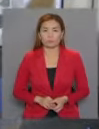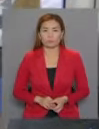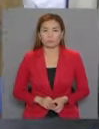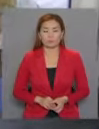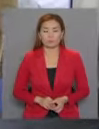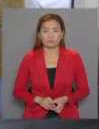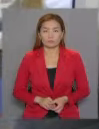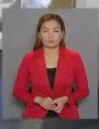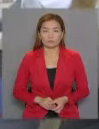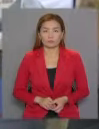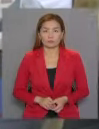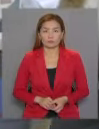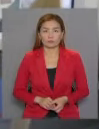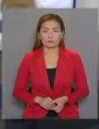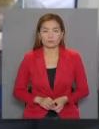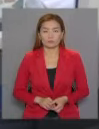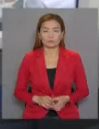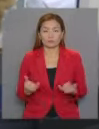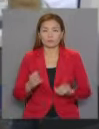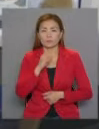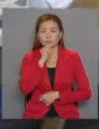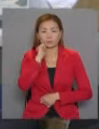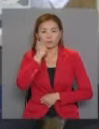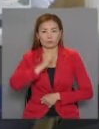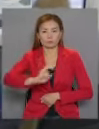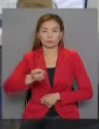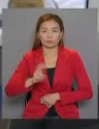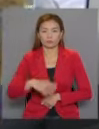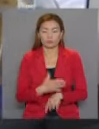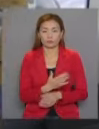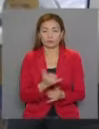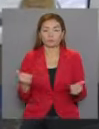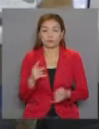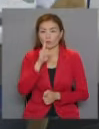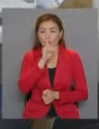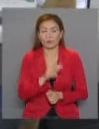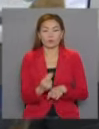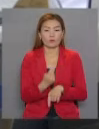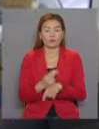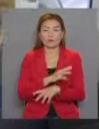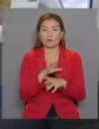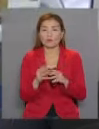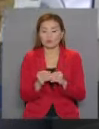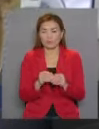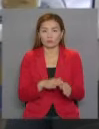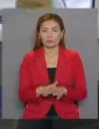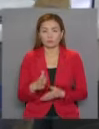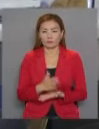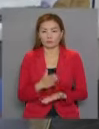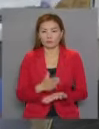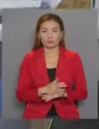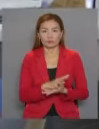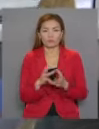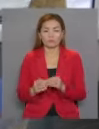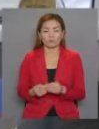Сегодня мы пришли к бабушкам и дедушкам. Бүгін біз ата-әжелерге келдік. Біз оларға бір жылда үйренген шығармаларымызды орындап бердік.